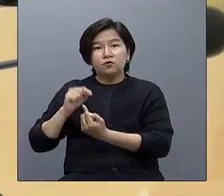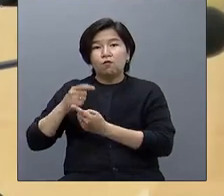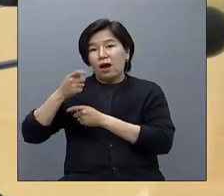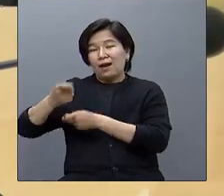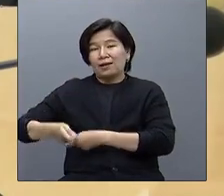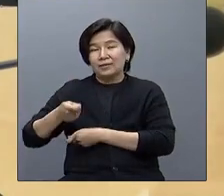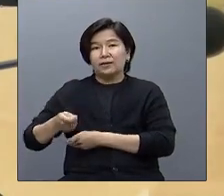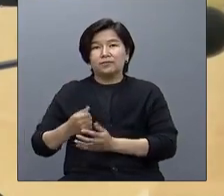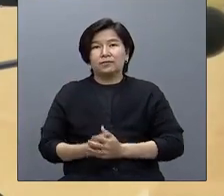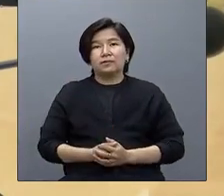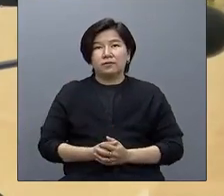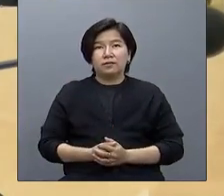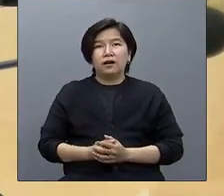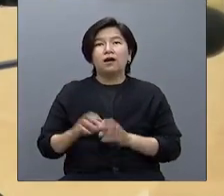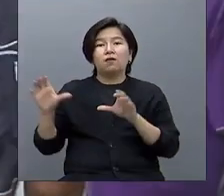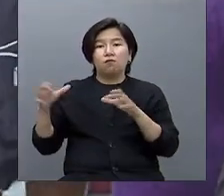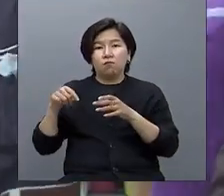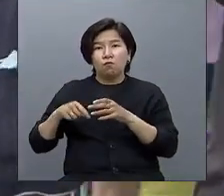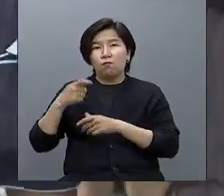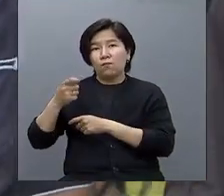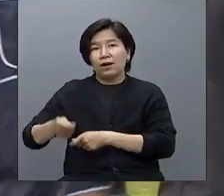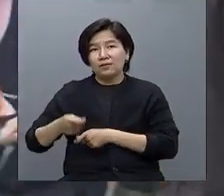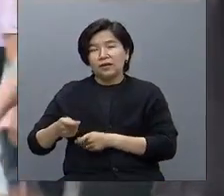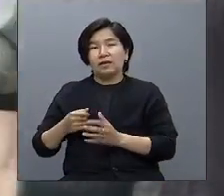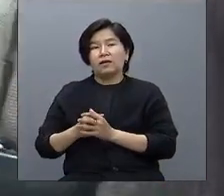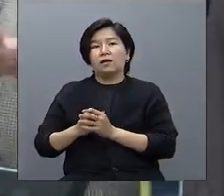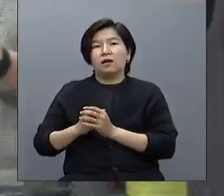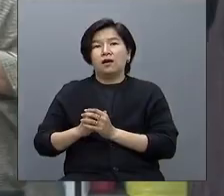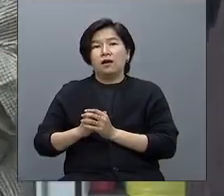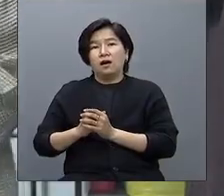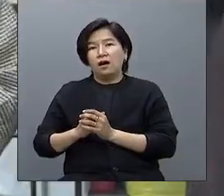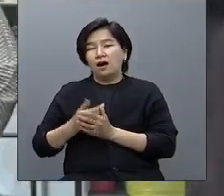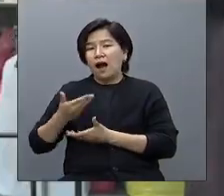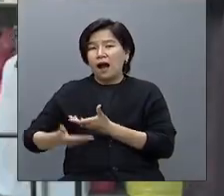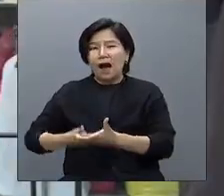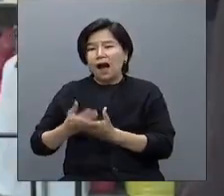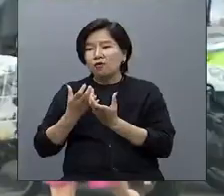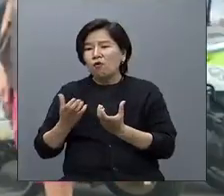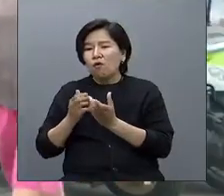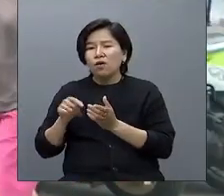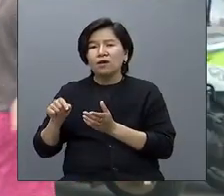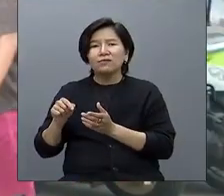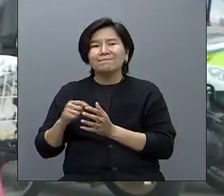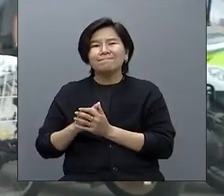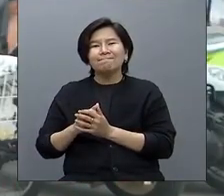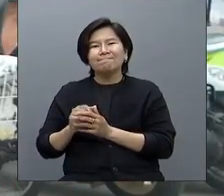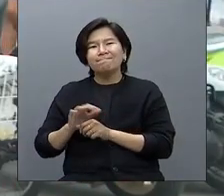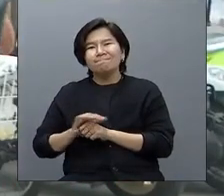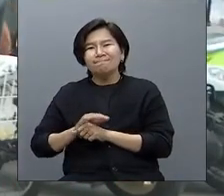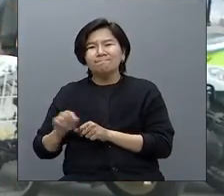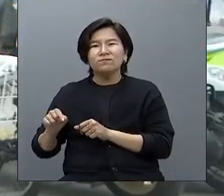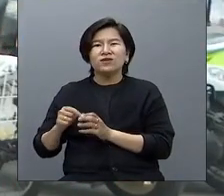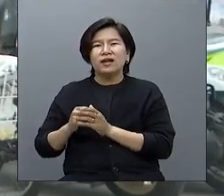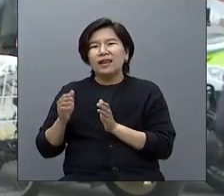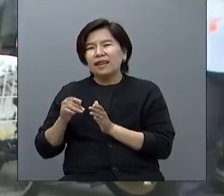ารายได้ของกลุ่มเปราะบางอย่างเช่นเกษตรกรแล้วก็พ่อค้าแม่ค้ารายเล็กๆทำให้เข้าสู่วังวนของการเป็นหนี้นอกระบบอย่างหลีกเลี่ยง